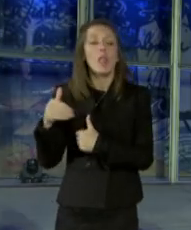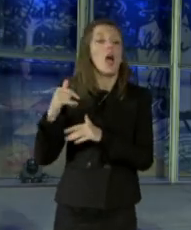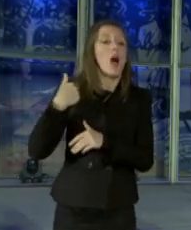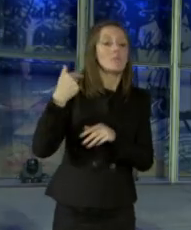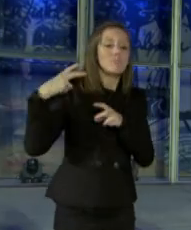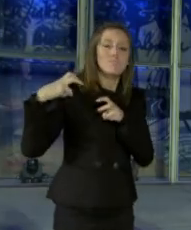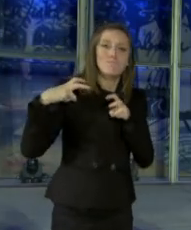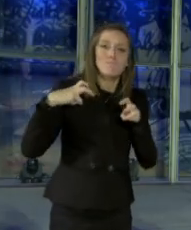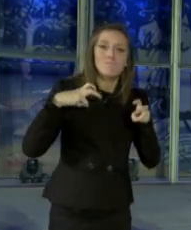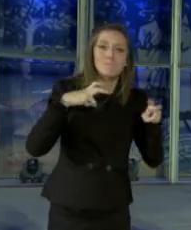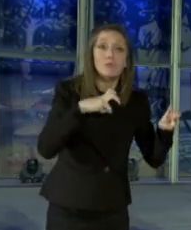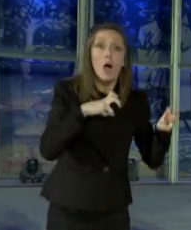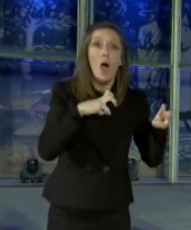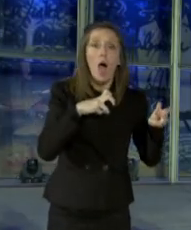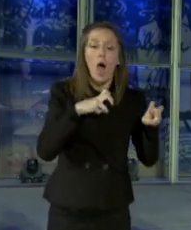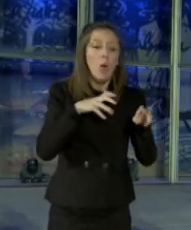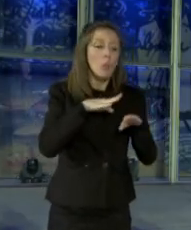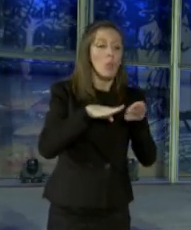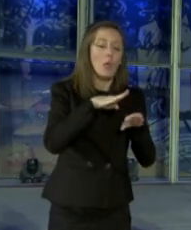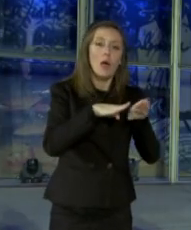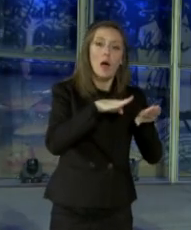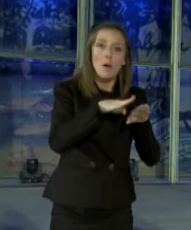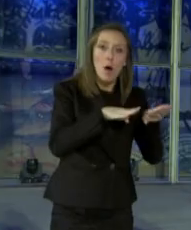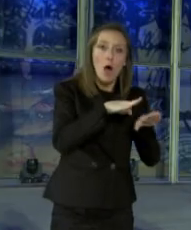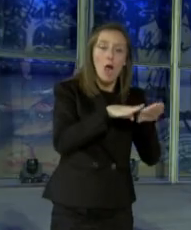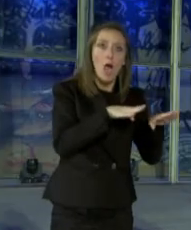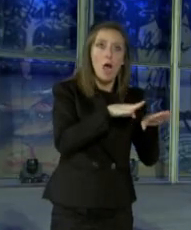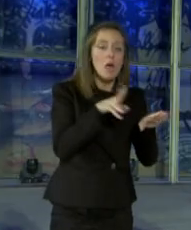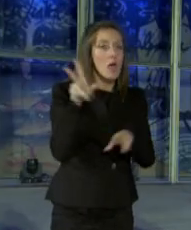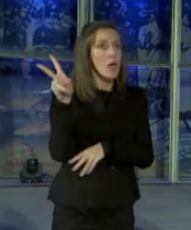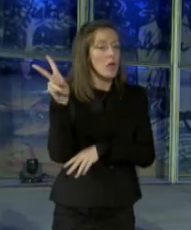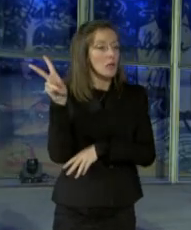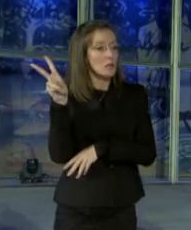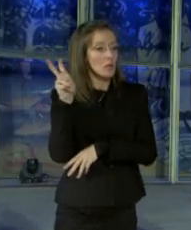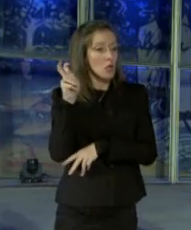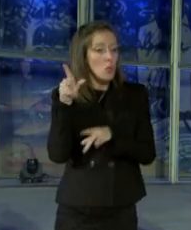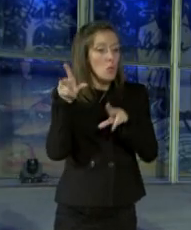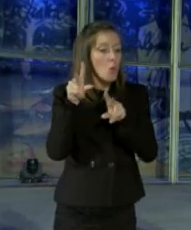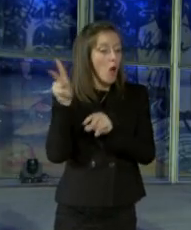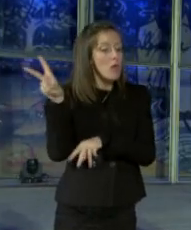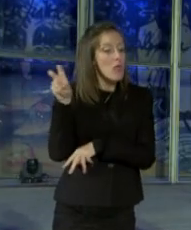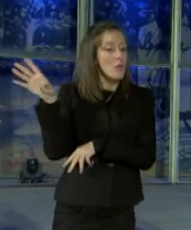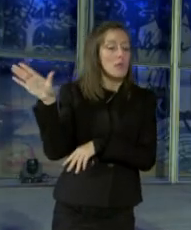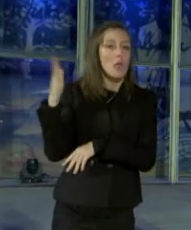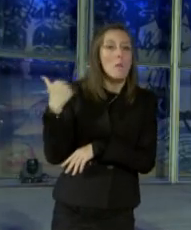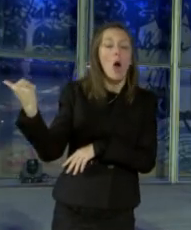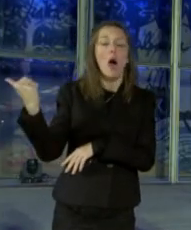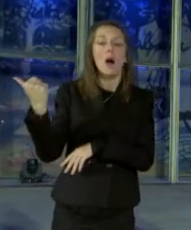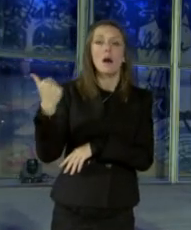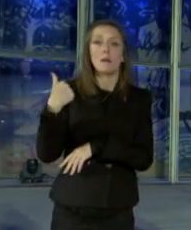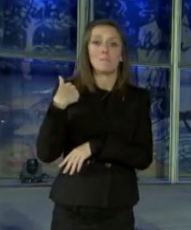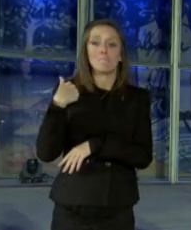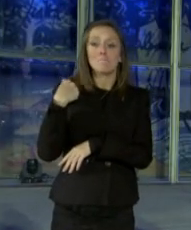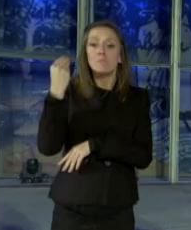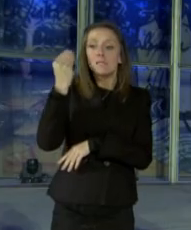mi ero allontanato di pochi passi dalla sua cella quando mi richiamo ancora ed io pensando